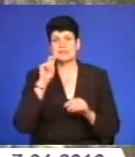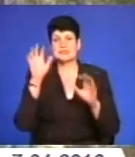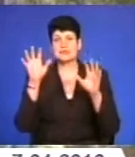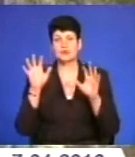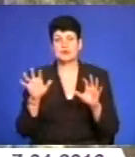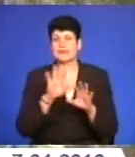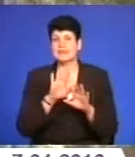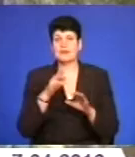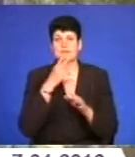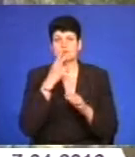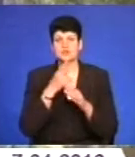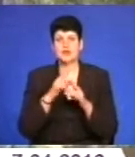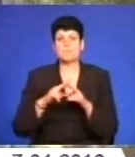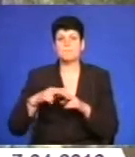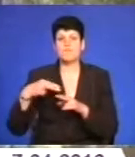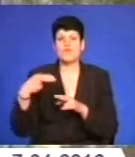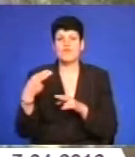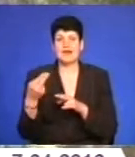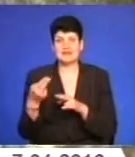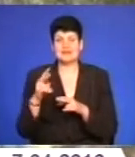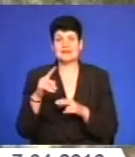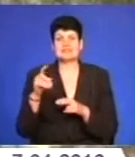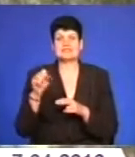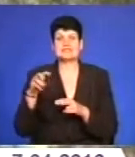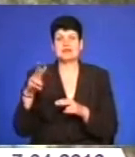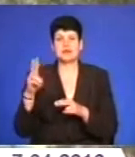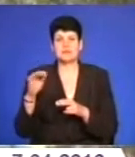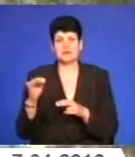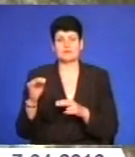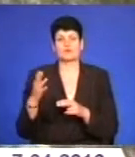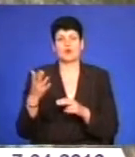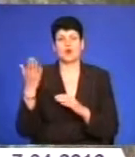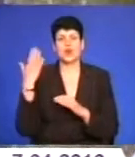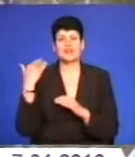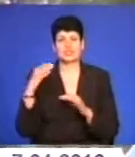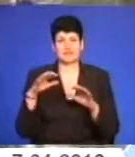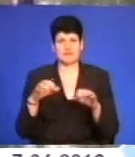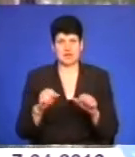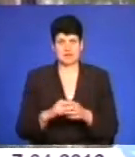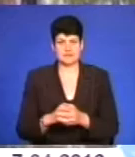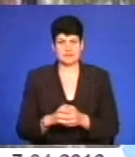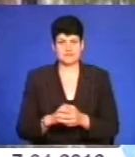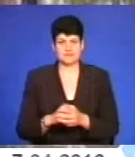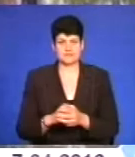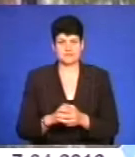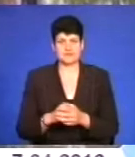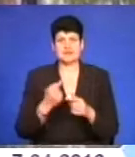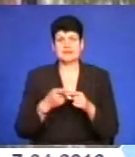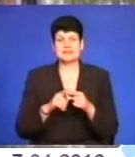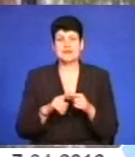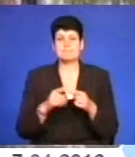не передбачає повернення замків чи майна колишнім його власникам. І це